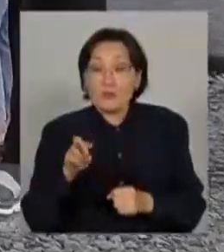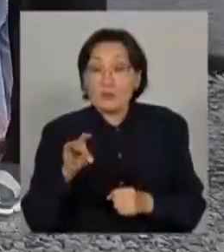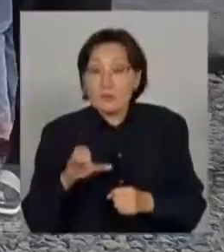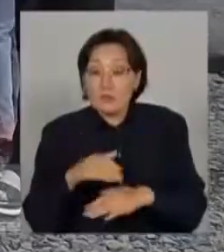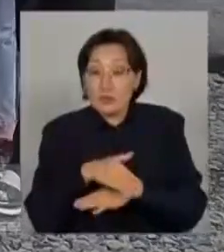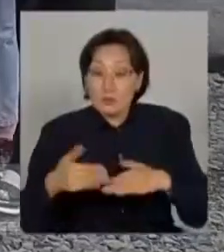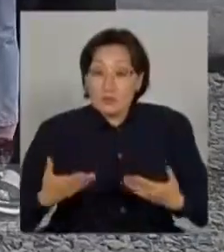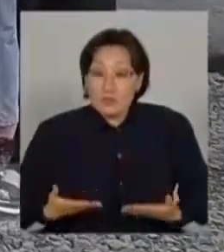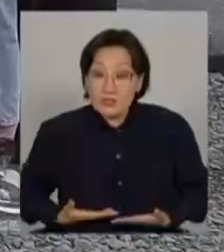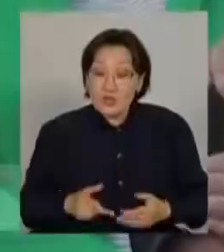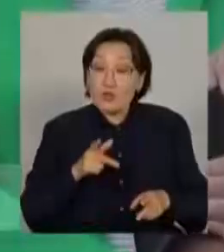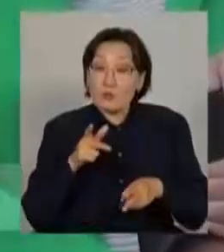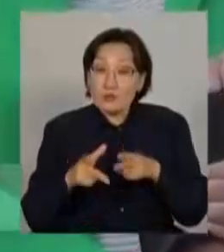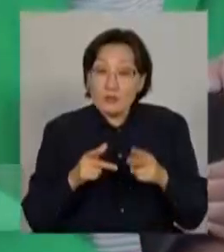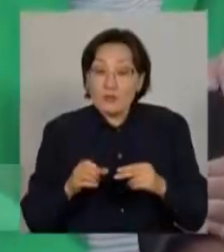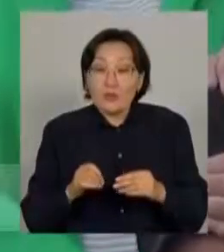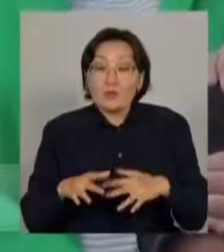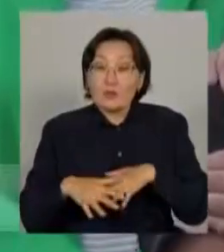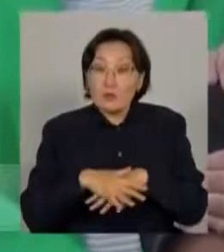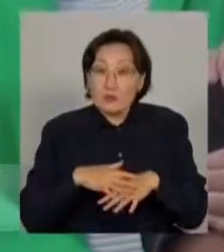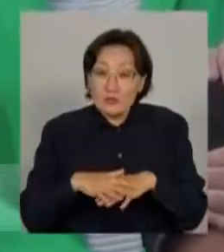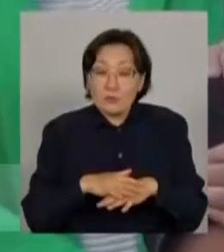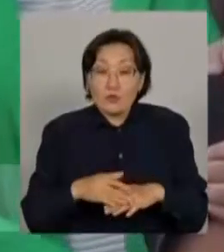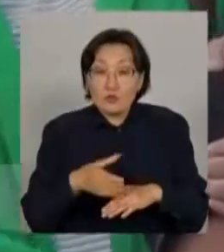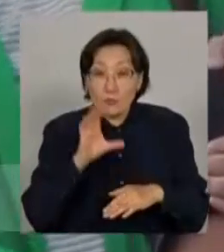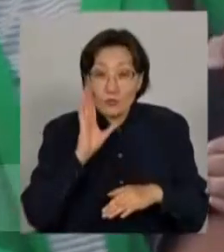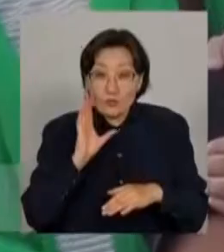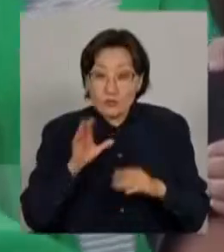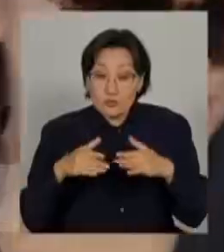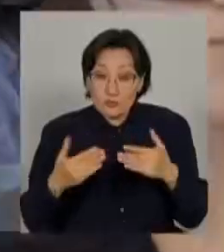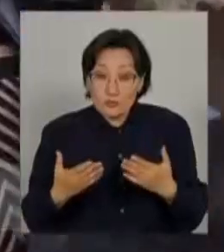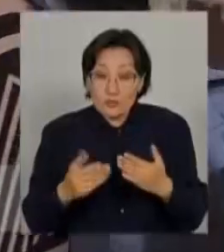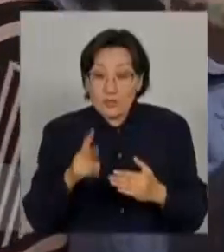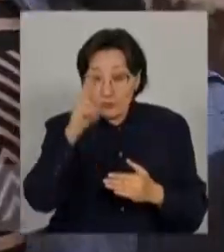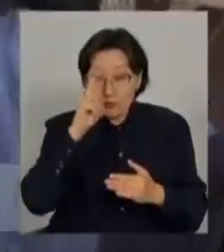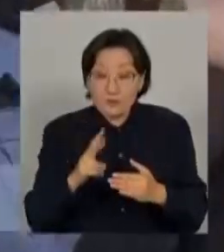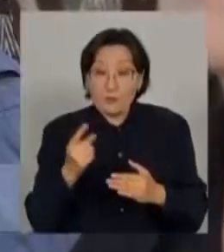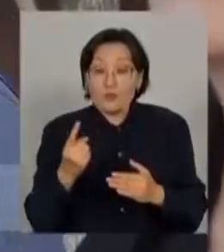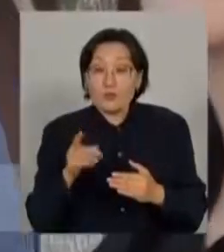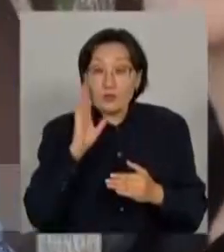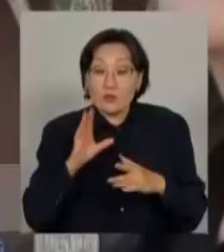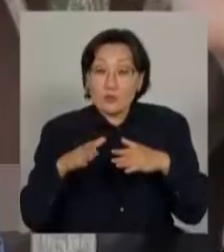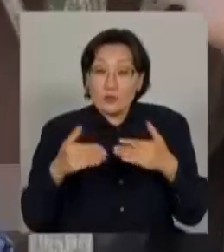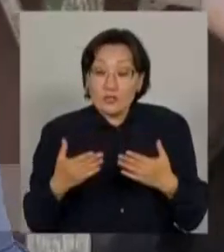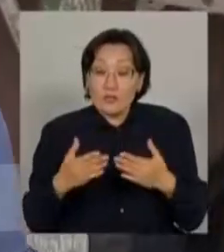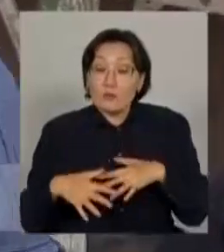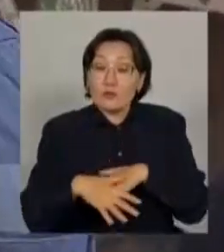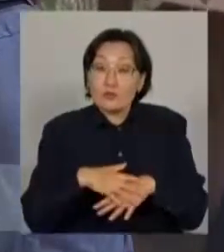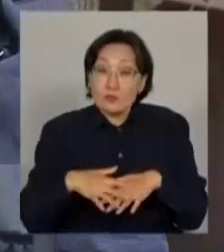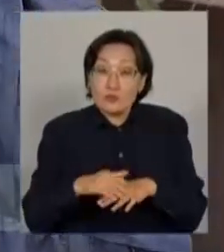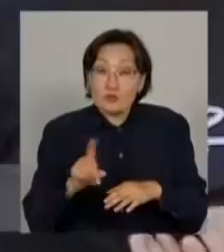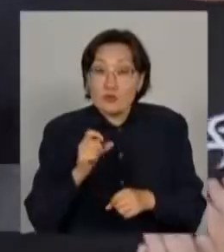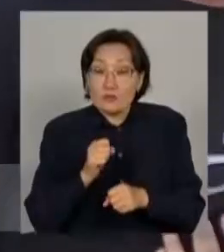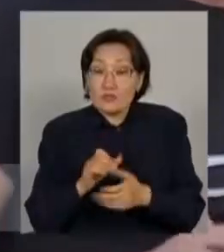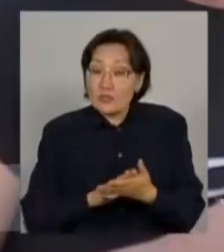көшесінде тұратындардың жанайқайы. Жұрт айдың күннің аманында тіршілік көзінен тарығып отыр. Екі айдан бері бір тамшы су ақпайды деген қараша түк бітірмей